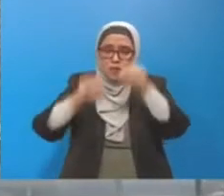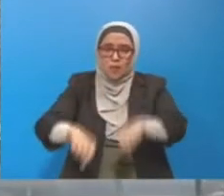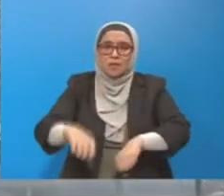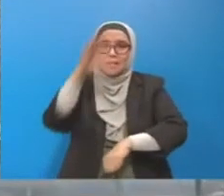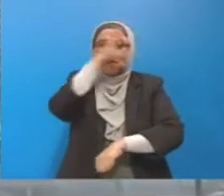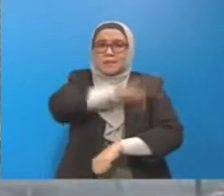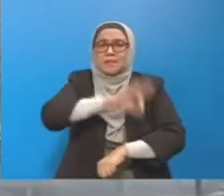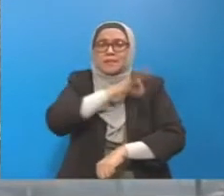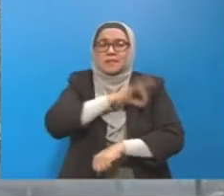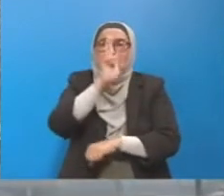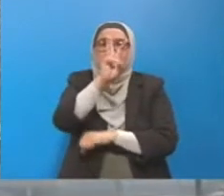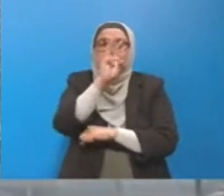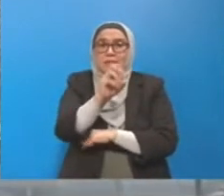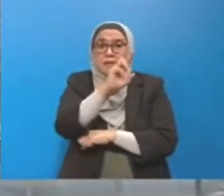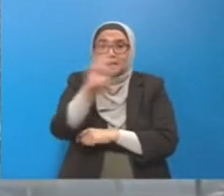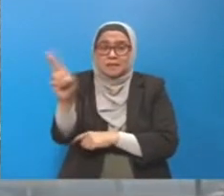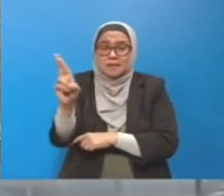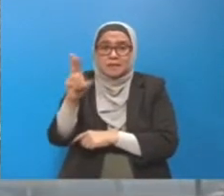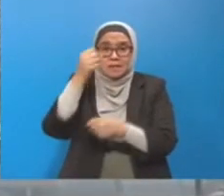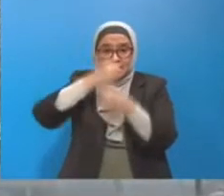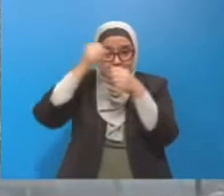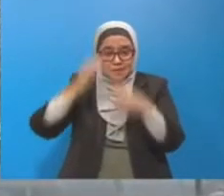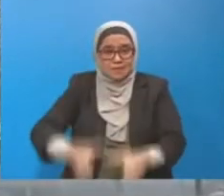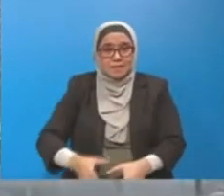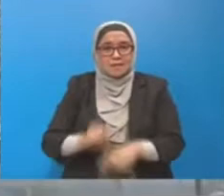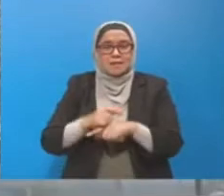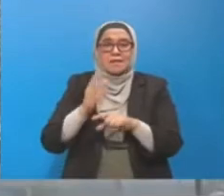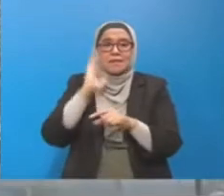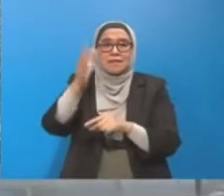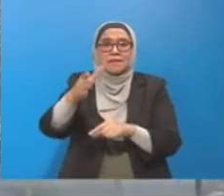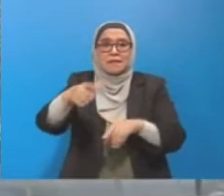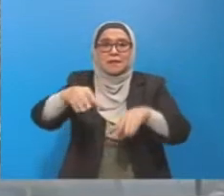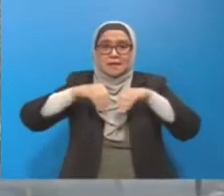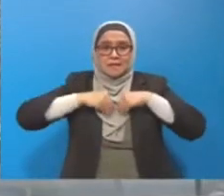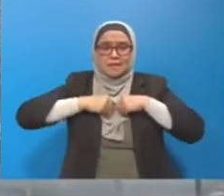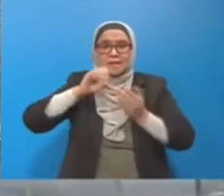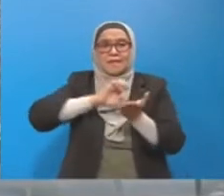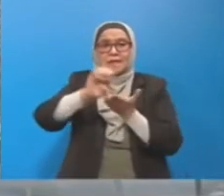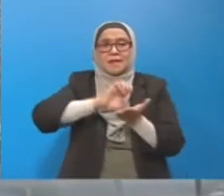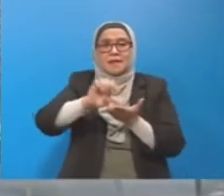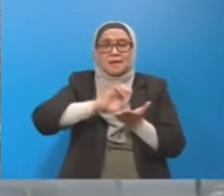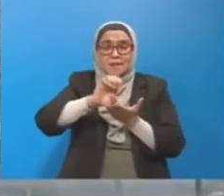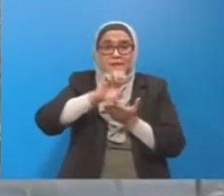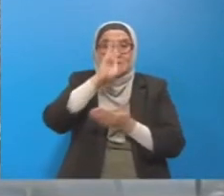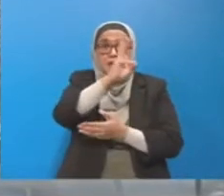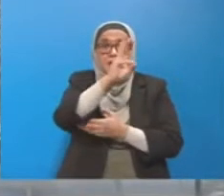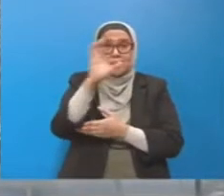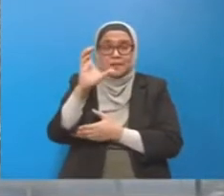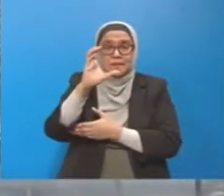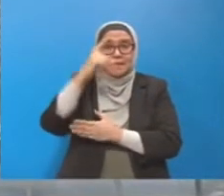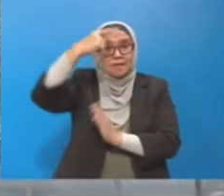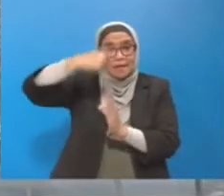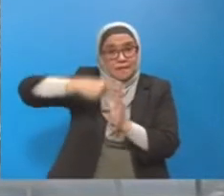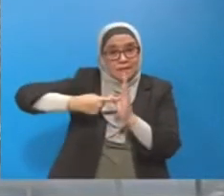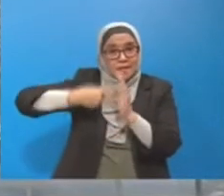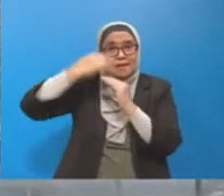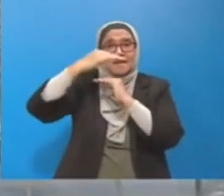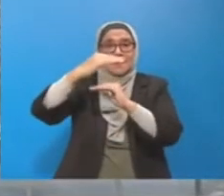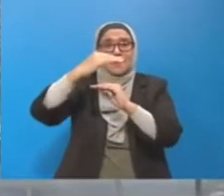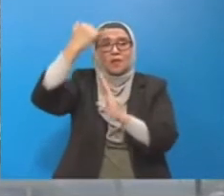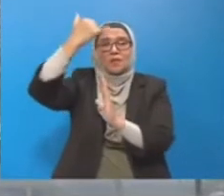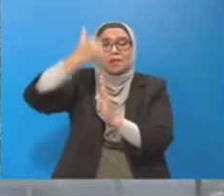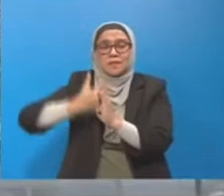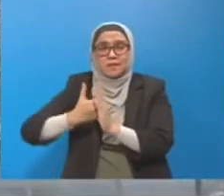gimana setiap kerja akan menerima Ellen 600 sebulan selama tempuh maksimum 6 bulan bagi majikan yang